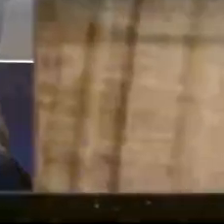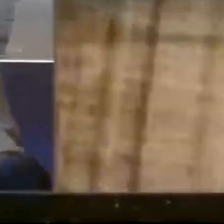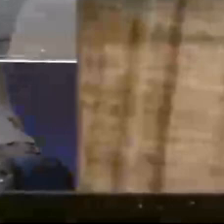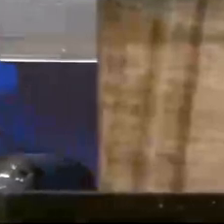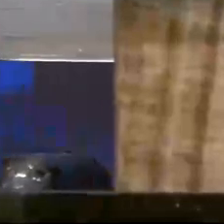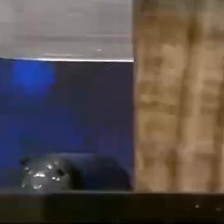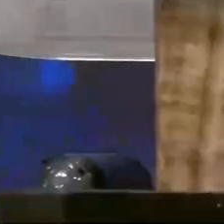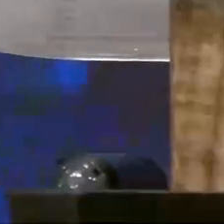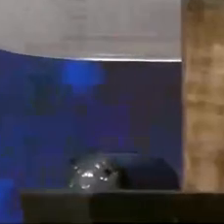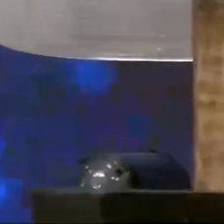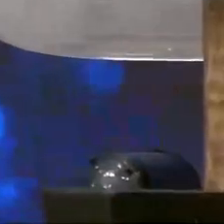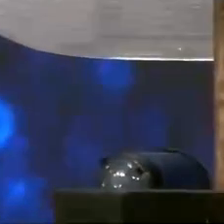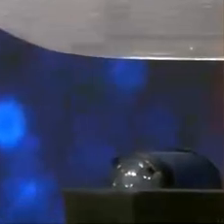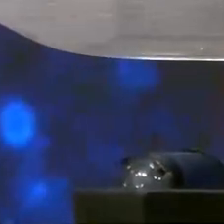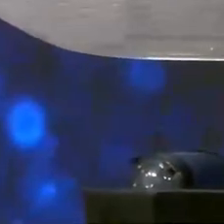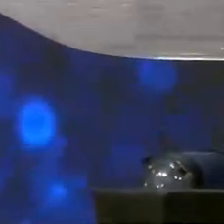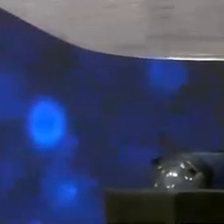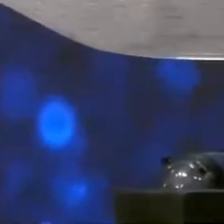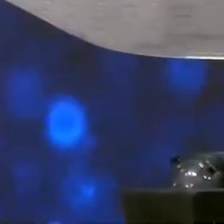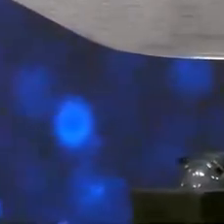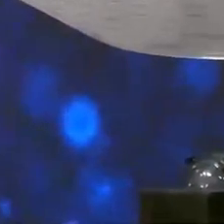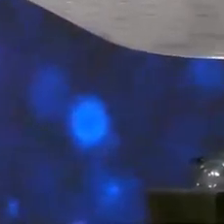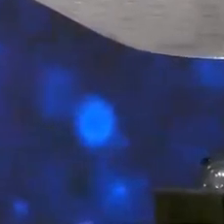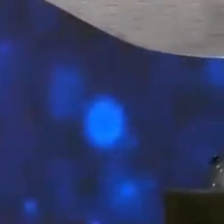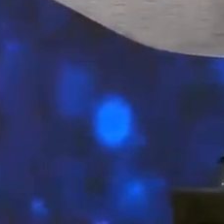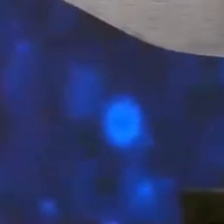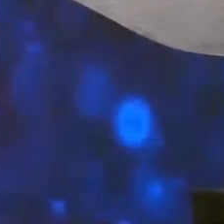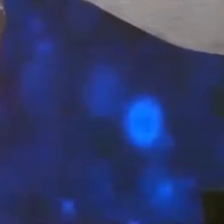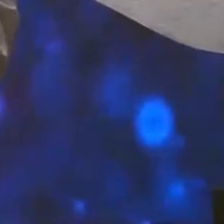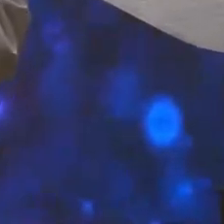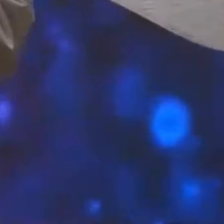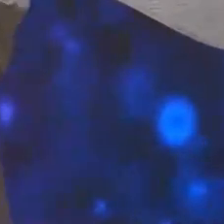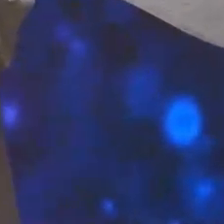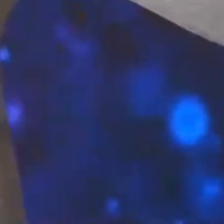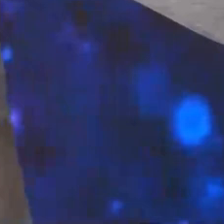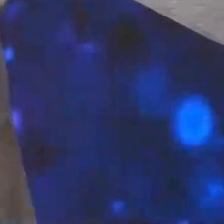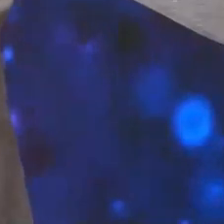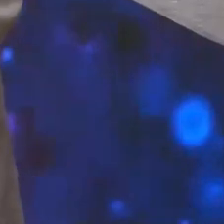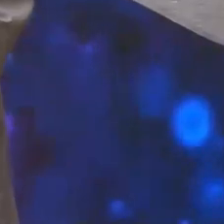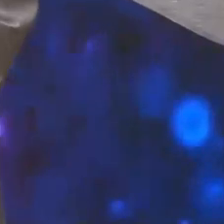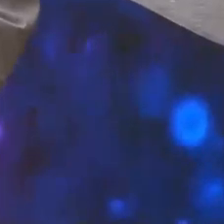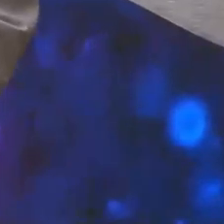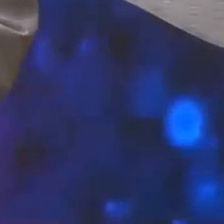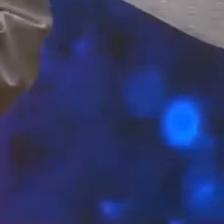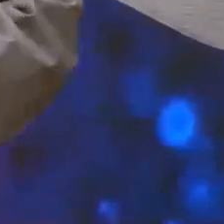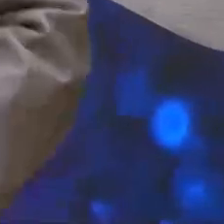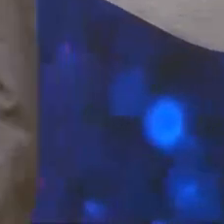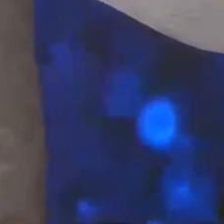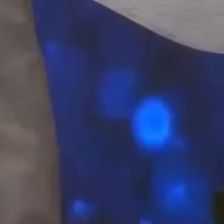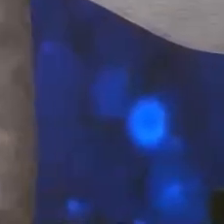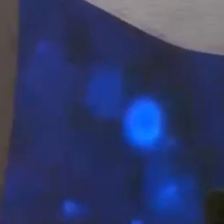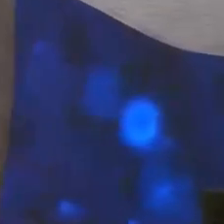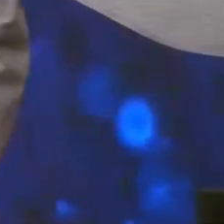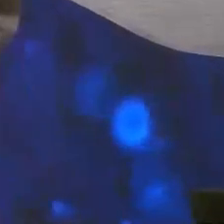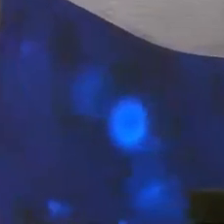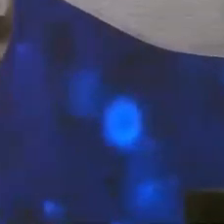soit l'infirmité, on supporte cela afin de pouvoir amener l'évangile qui sauve la vie